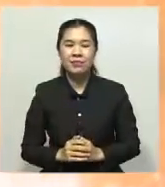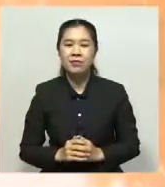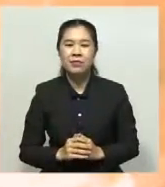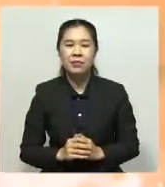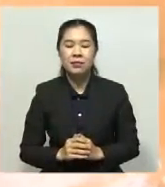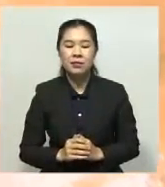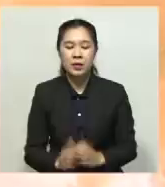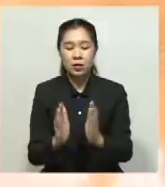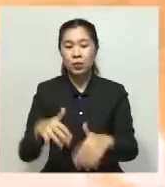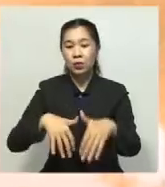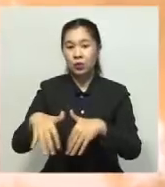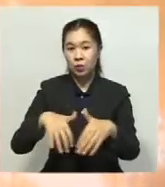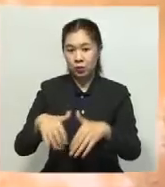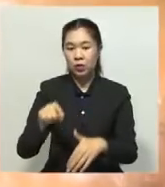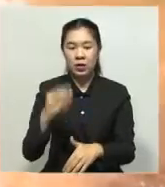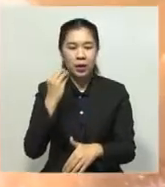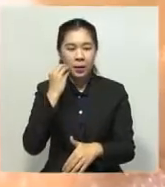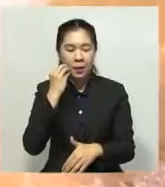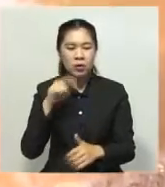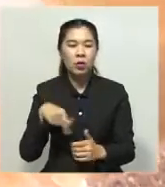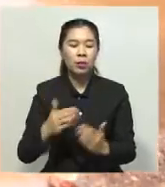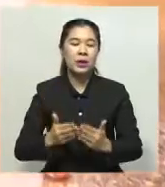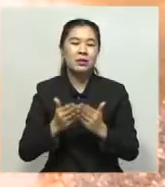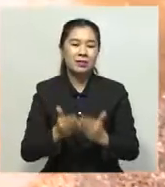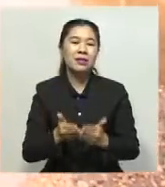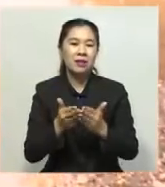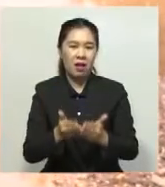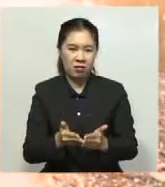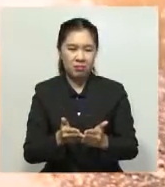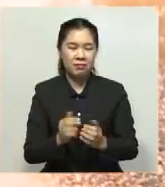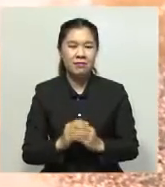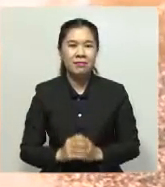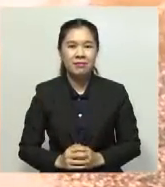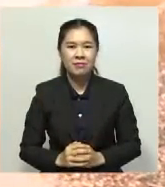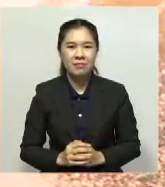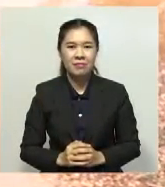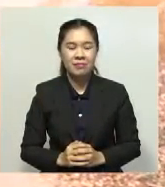ประชาชนที่อยู่ในหมู่บ้านนี้จําเป็นต้องใช้เรือในการสัญจรเข้าออกค่ะ